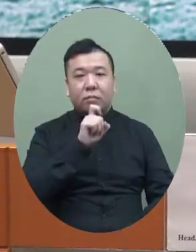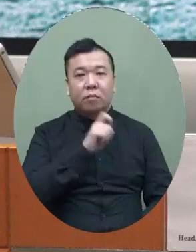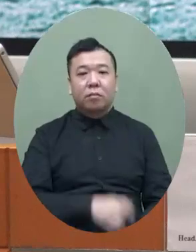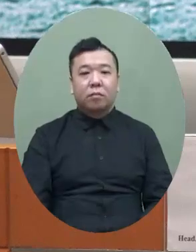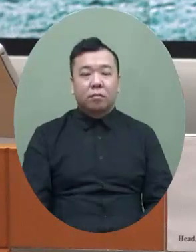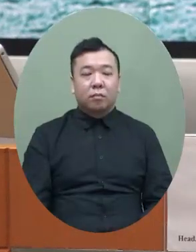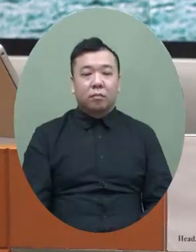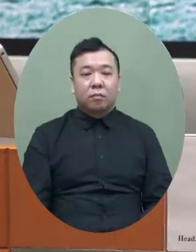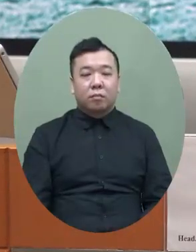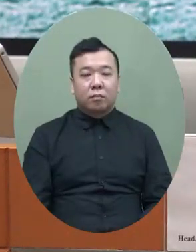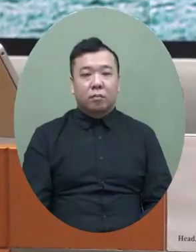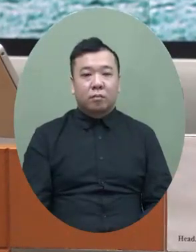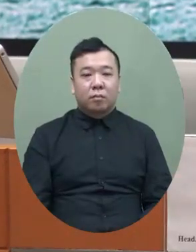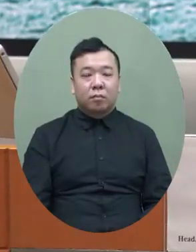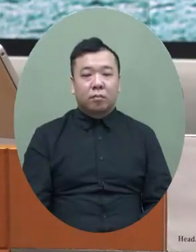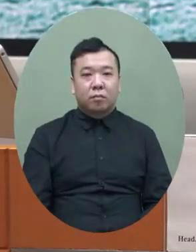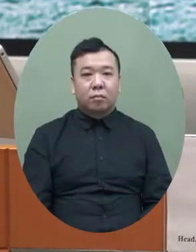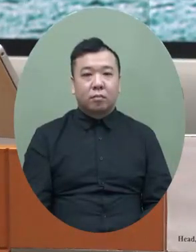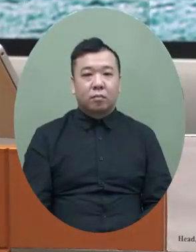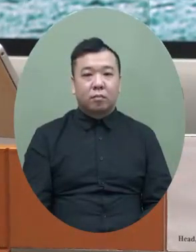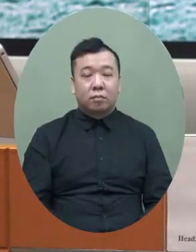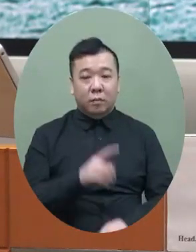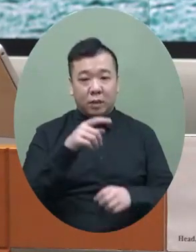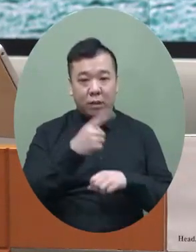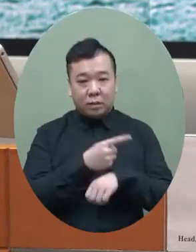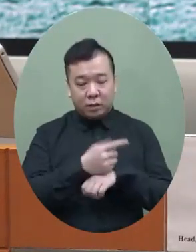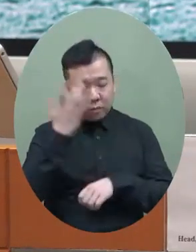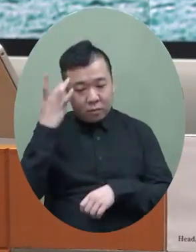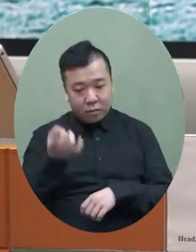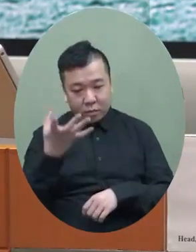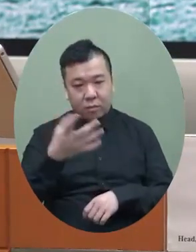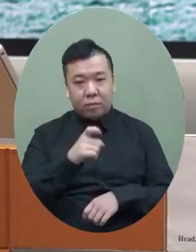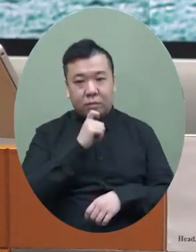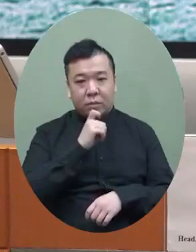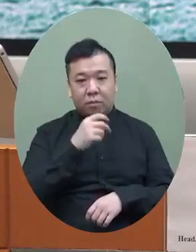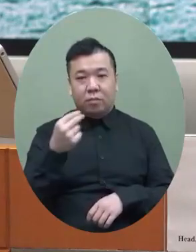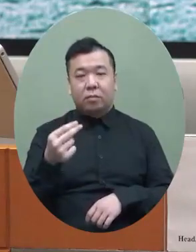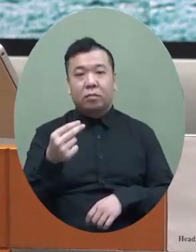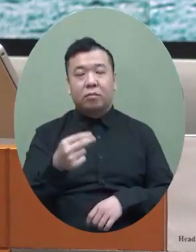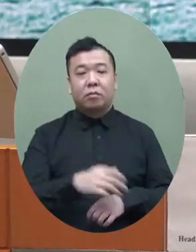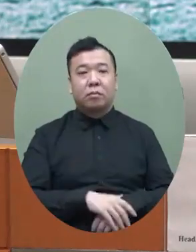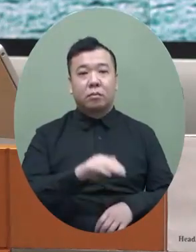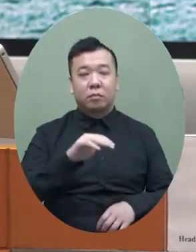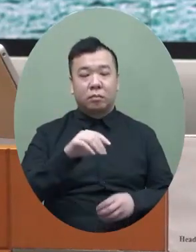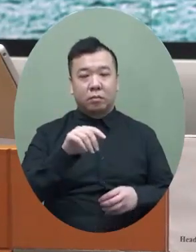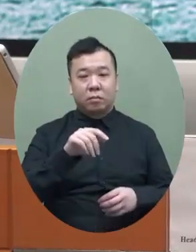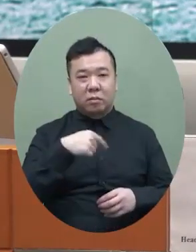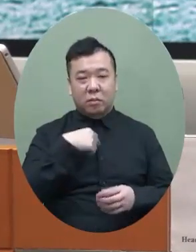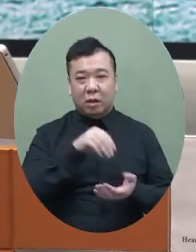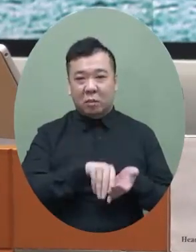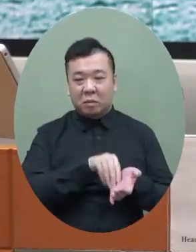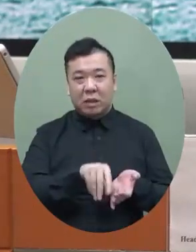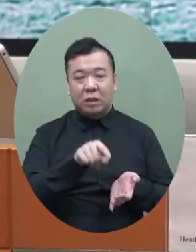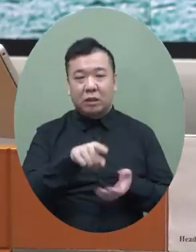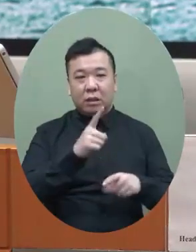嘅。雖然我哋嗰、那個暫時揾唔到源頭嘅個案仲有7宗啦。咁同埋我哋都唔肯定究